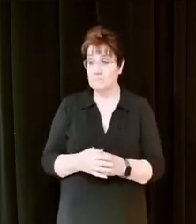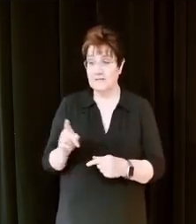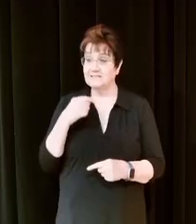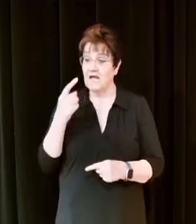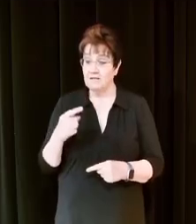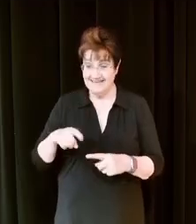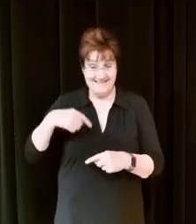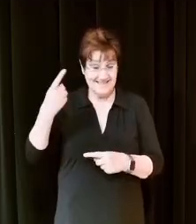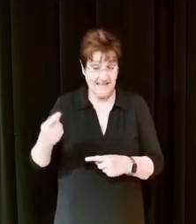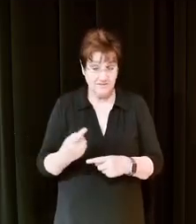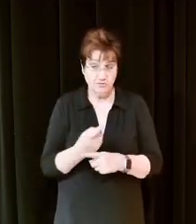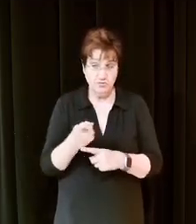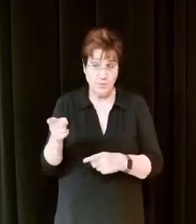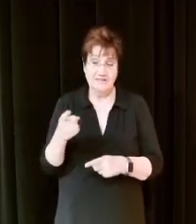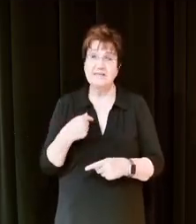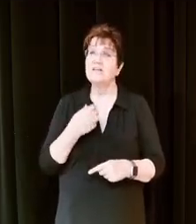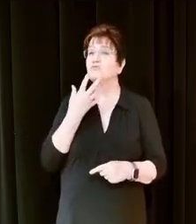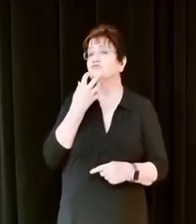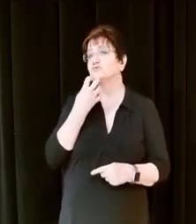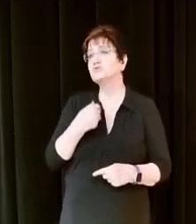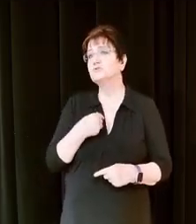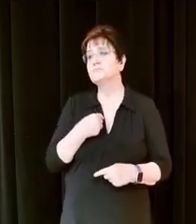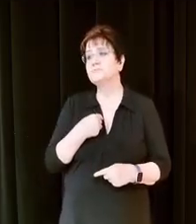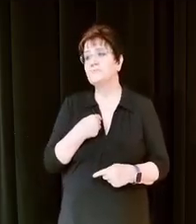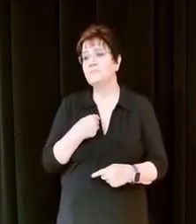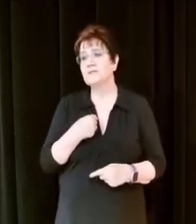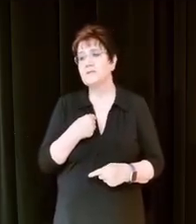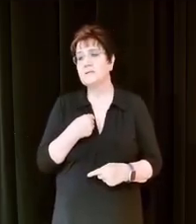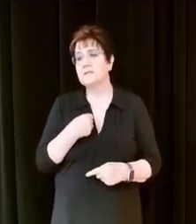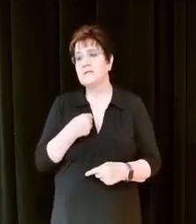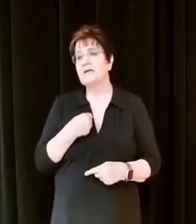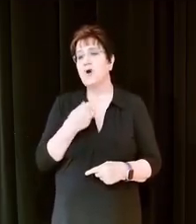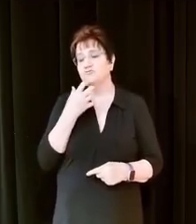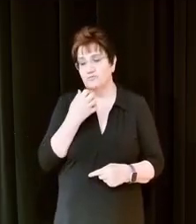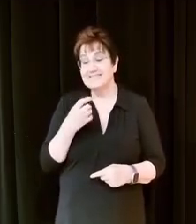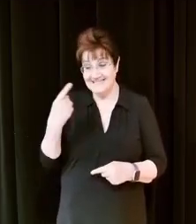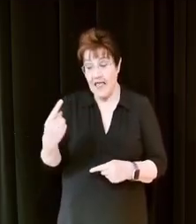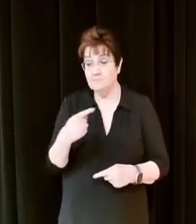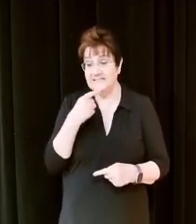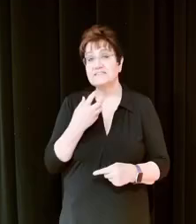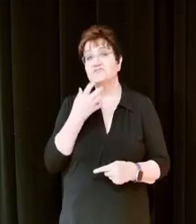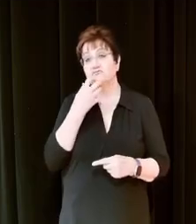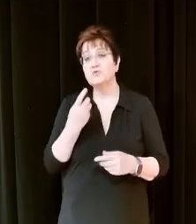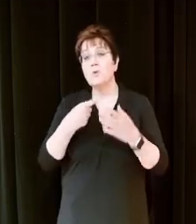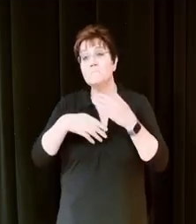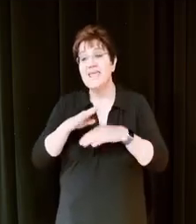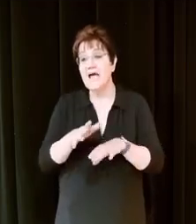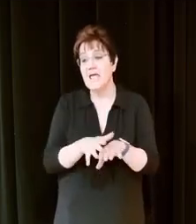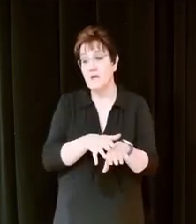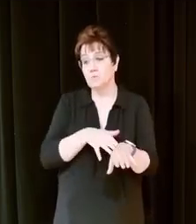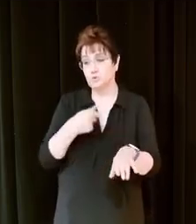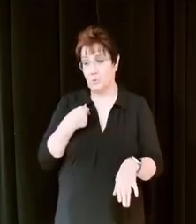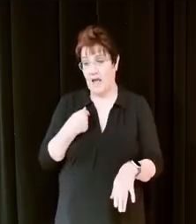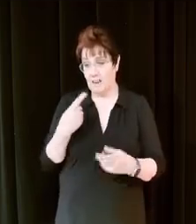Stunde will ich, ihr Wort, emotionaler sein. Hat sich selber vorgenommen. Das haben wir nicht miteinander besprochen, sondern es war